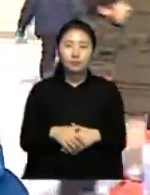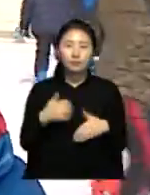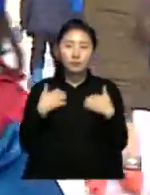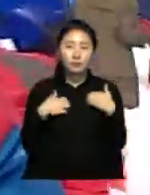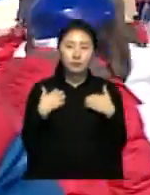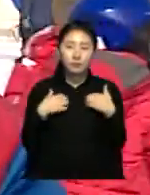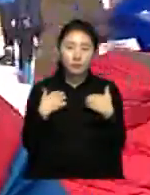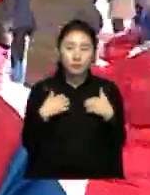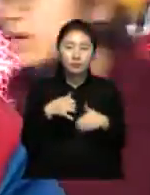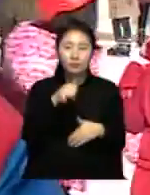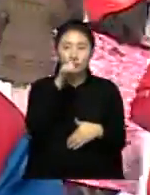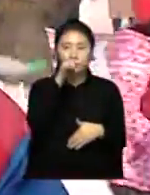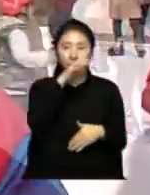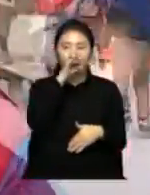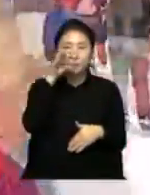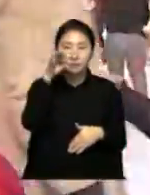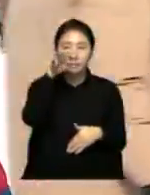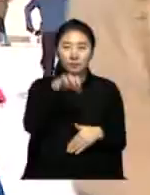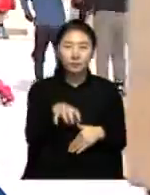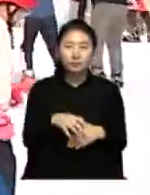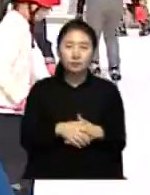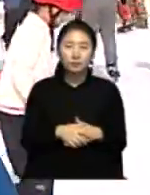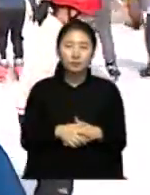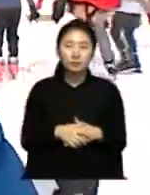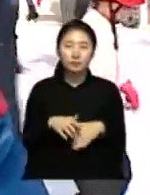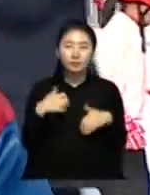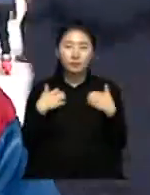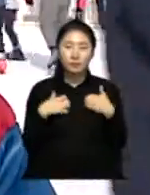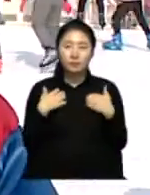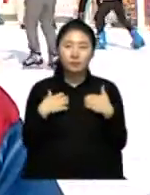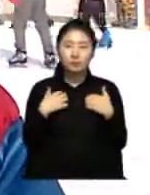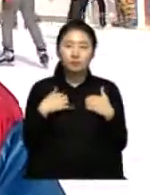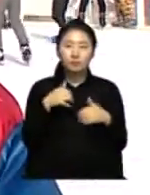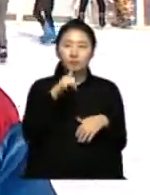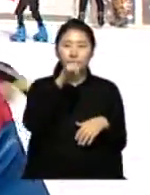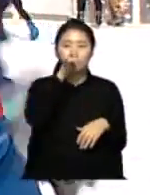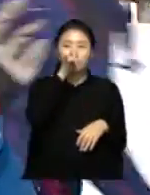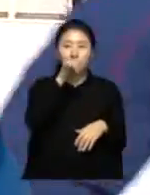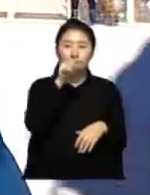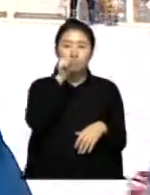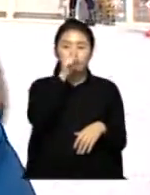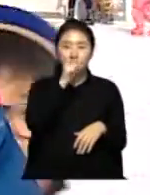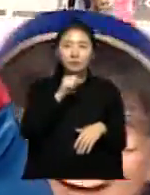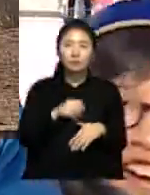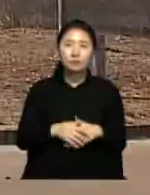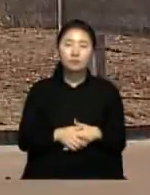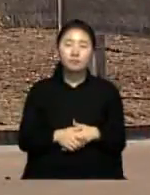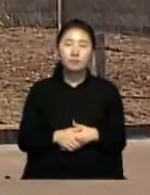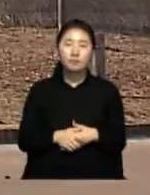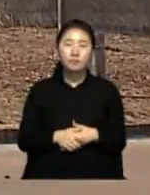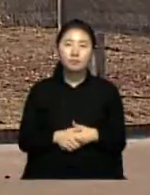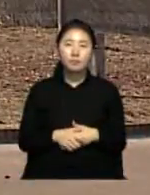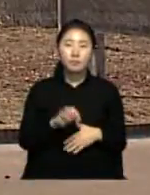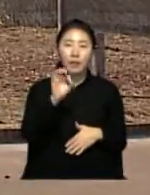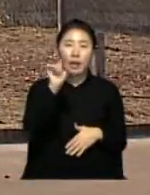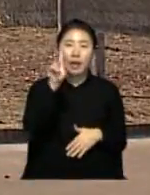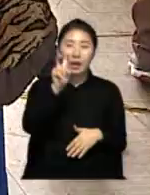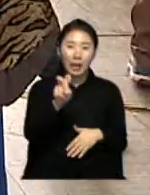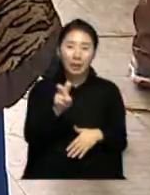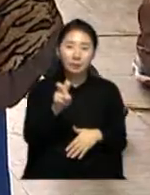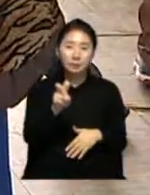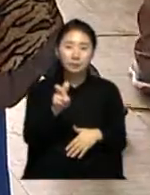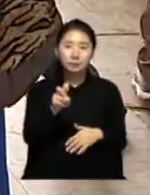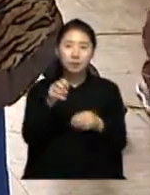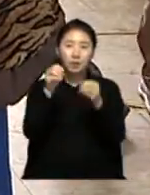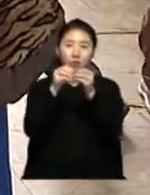재밌고 신나는 곳인 것 같아요. 아주 재밌고 신나고 기분이 아주 좋아요. 암사동 선사